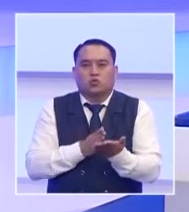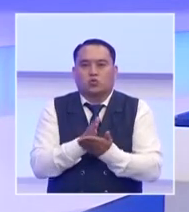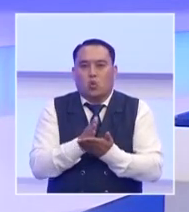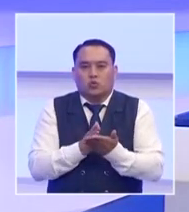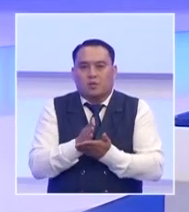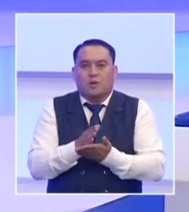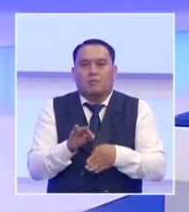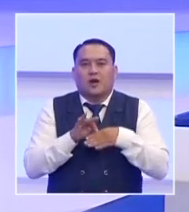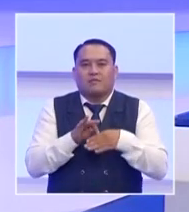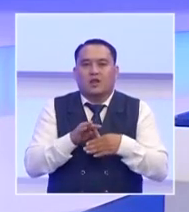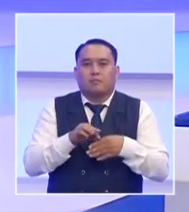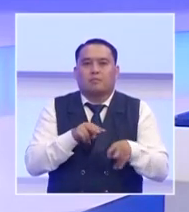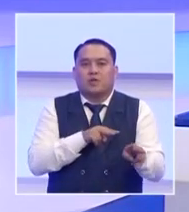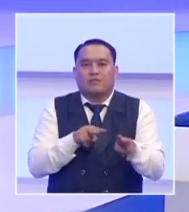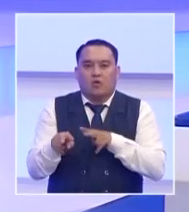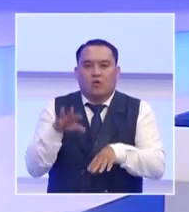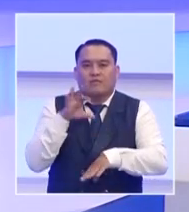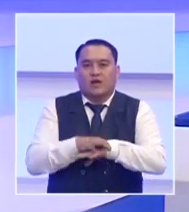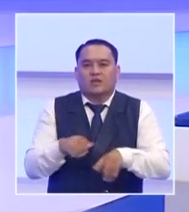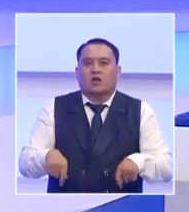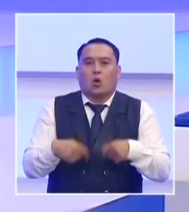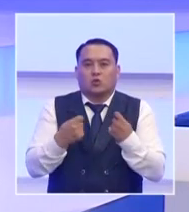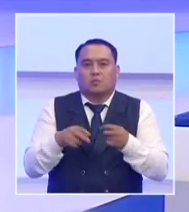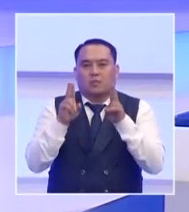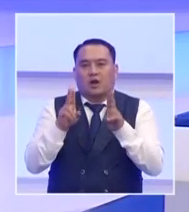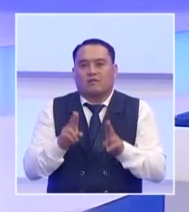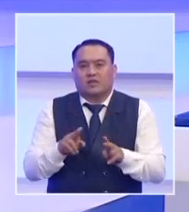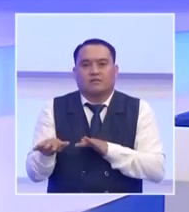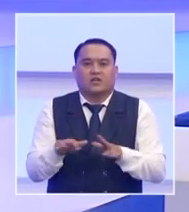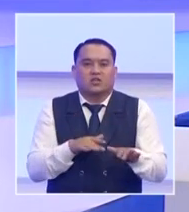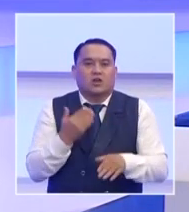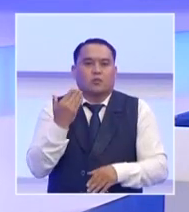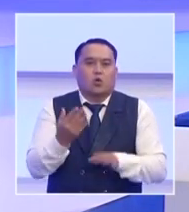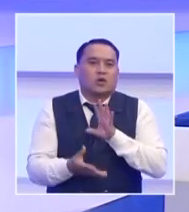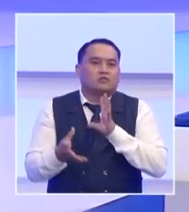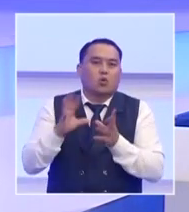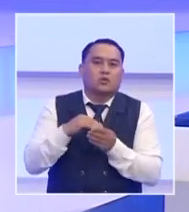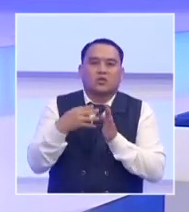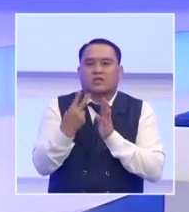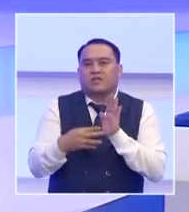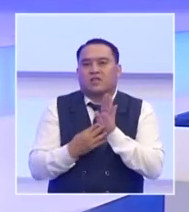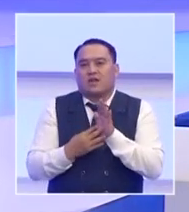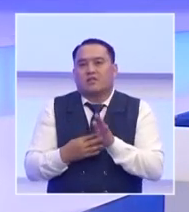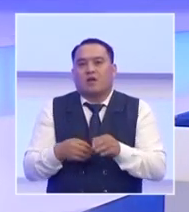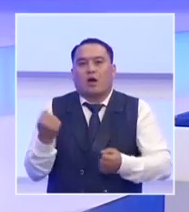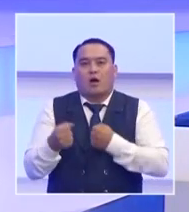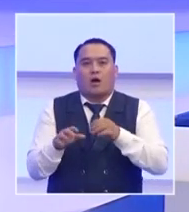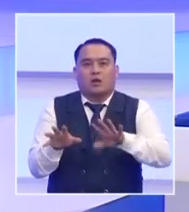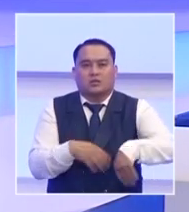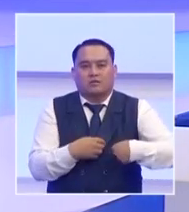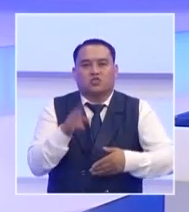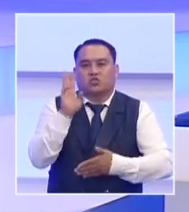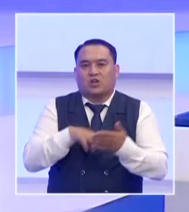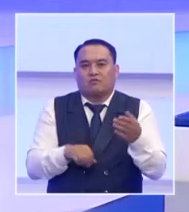службы проведем плановый рейд по выявлению нарушителей правил дорожного движения по его результатам 29 авто отправлена на